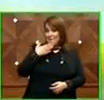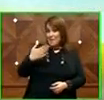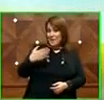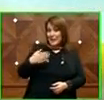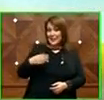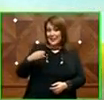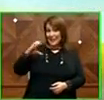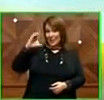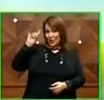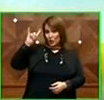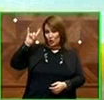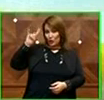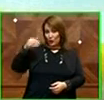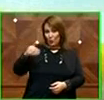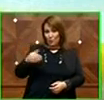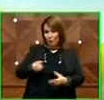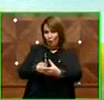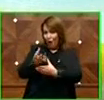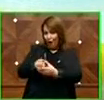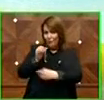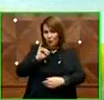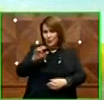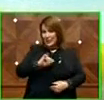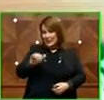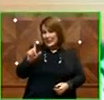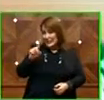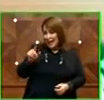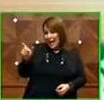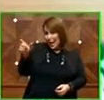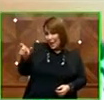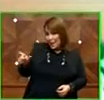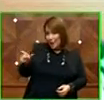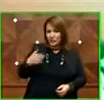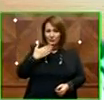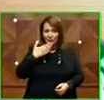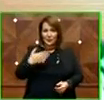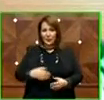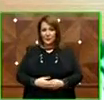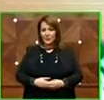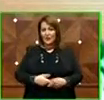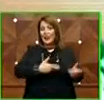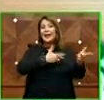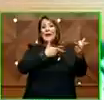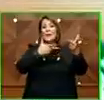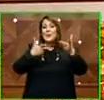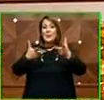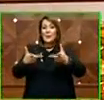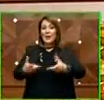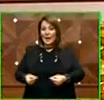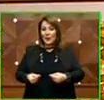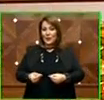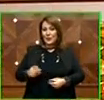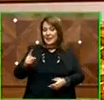محمد الشرفي على كل هذه المعطيات. اذا كان عندك كلمه ربما تفضل. الله يبارك فيك بنتي. الله يهنيك ان شاء الله. انا نرحب بكم على كل حال. هذه على بالكم